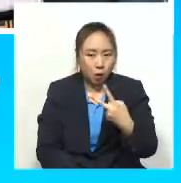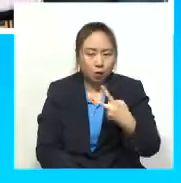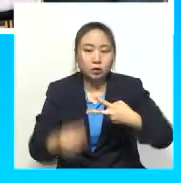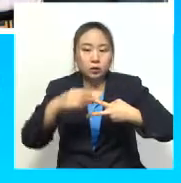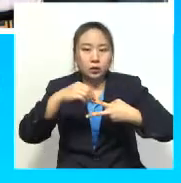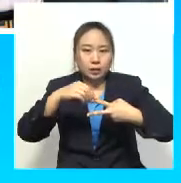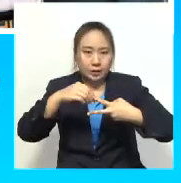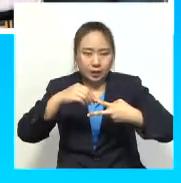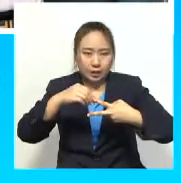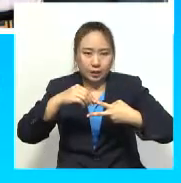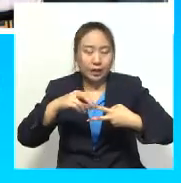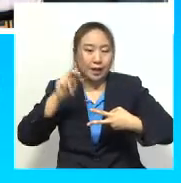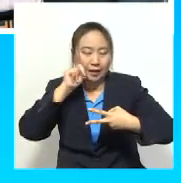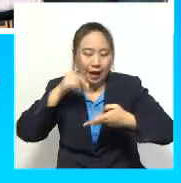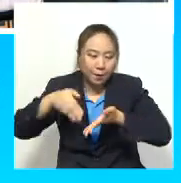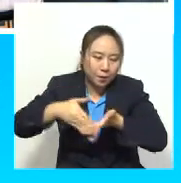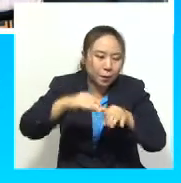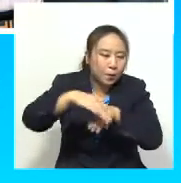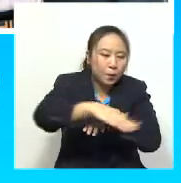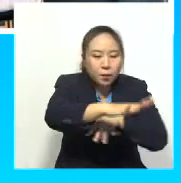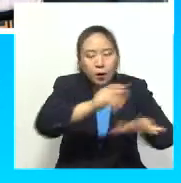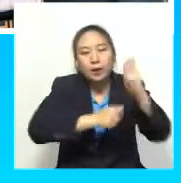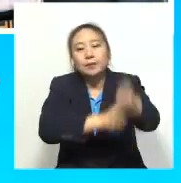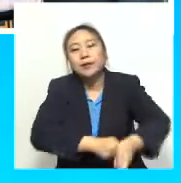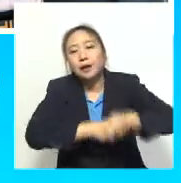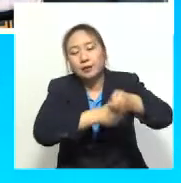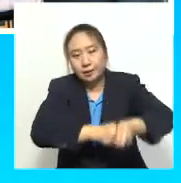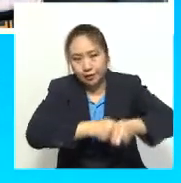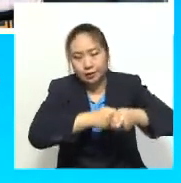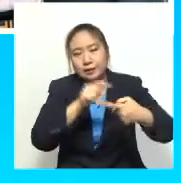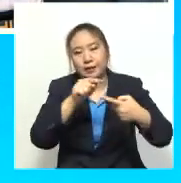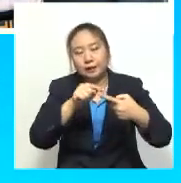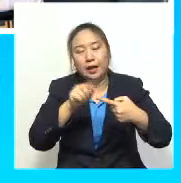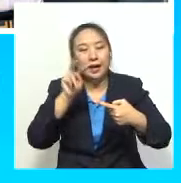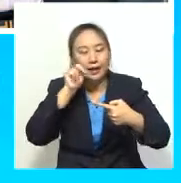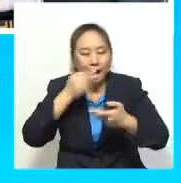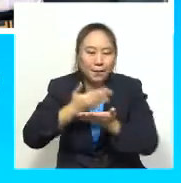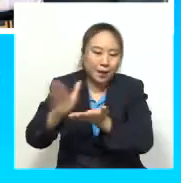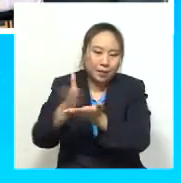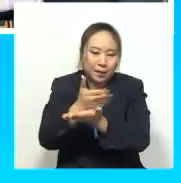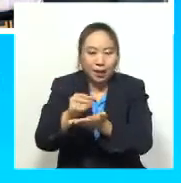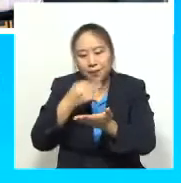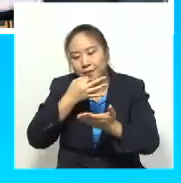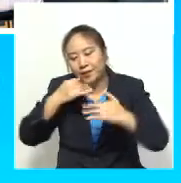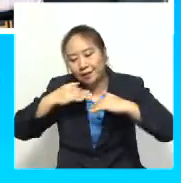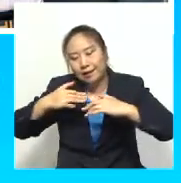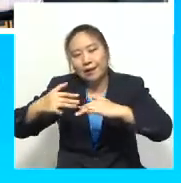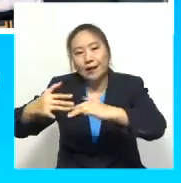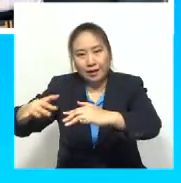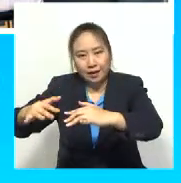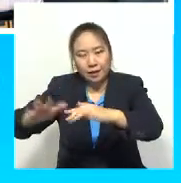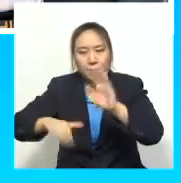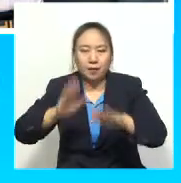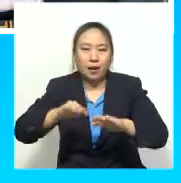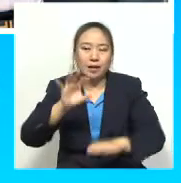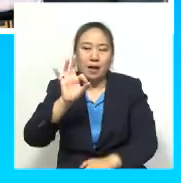ะครับก็จะเข้าระบบชลประทานคลอง4เส้นด้วยกันนะครับเพื่อจะตัดน้ำลงไปสู่ทะเลนะครับประมาณ90